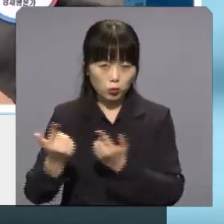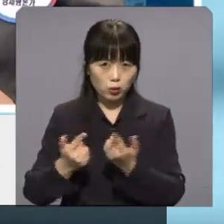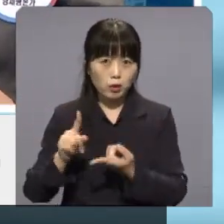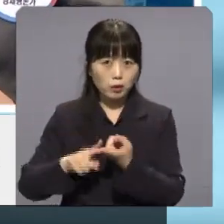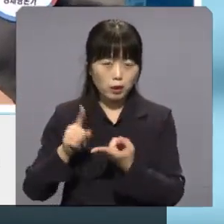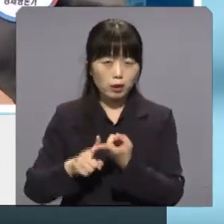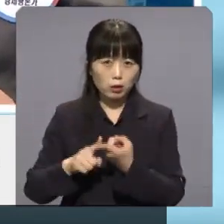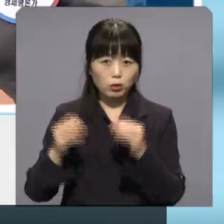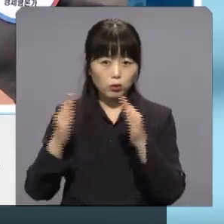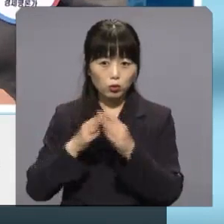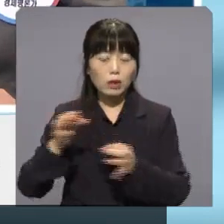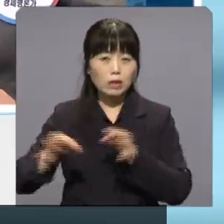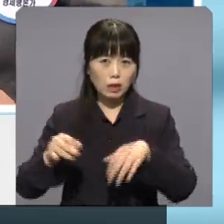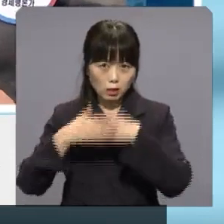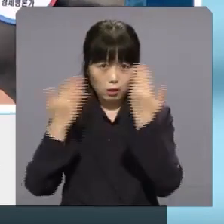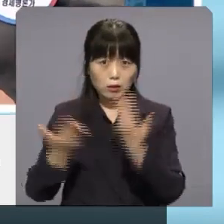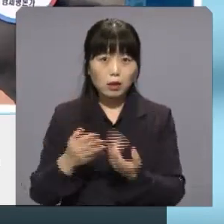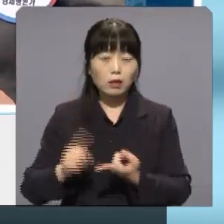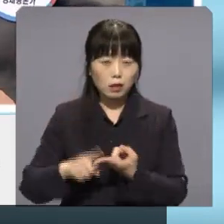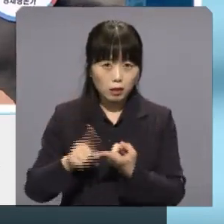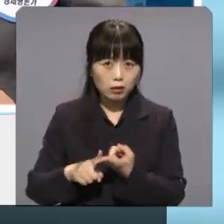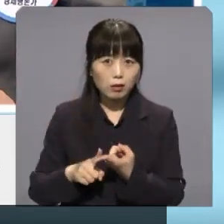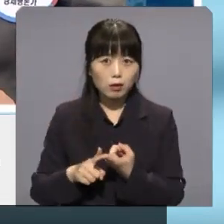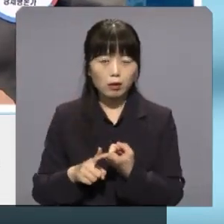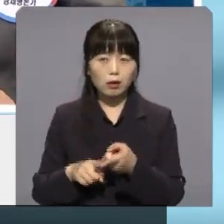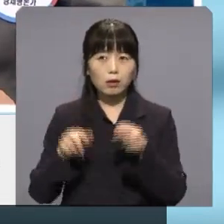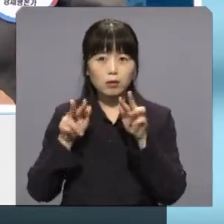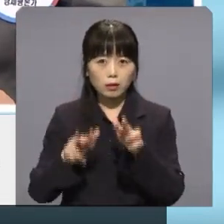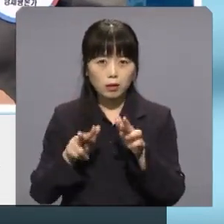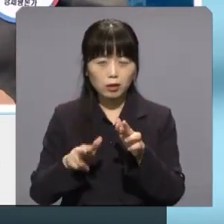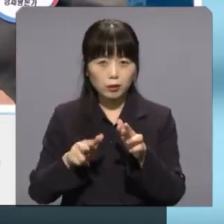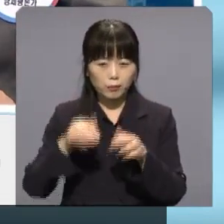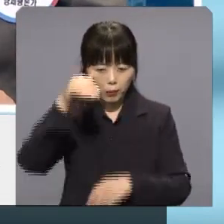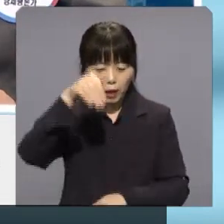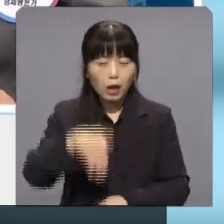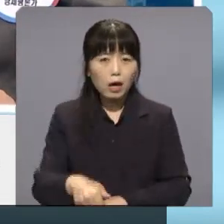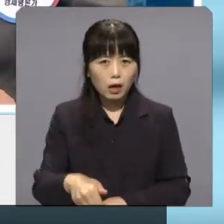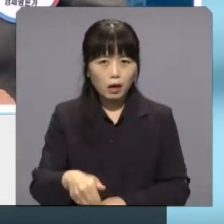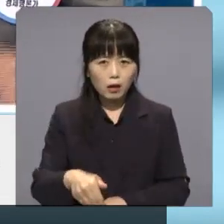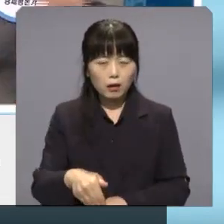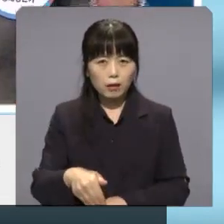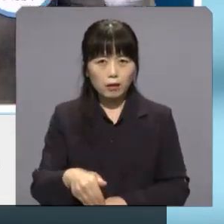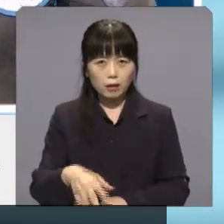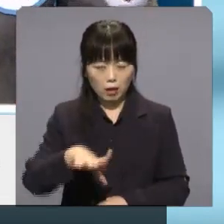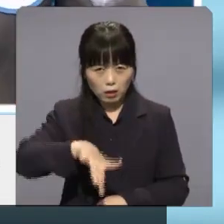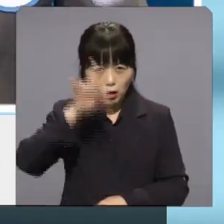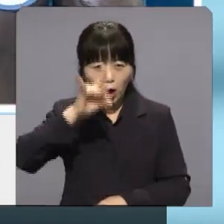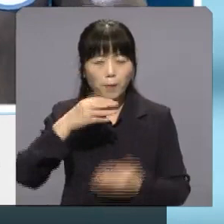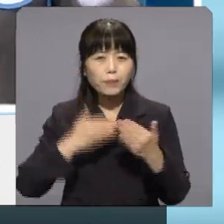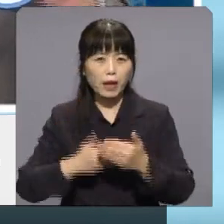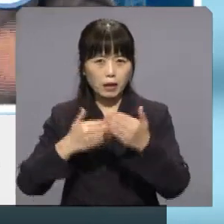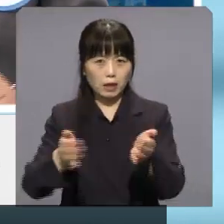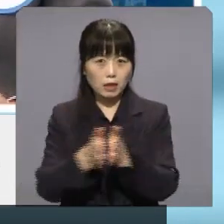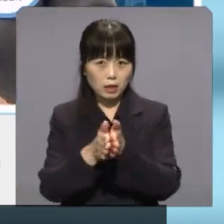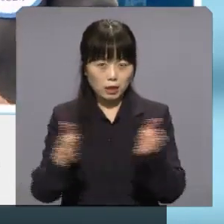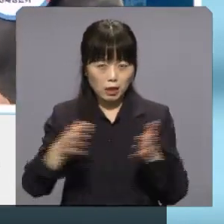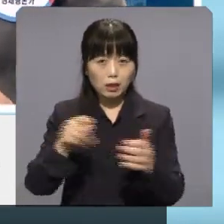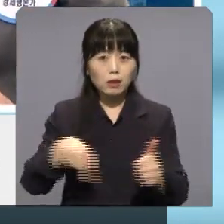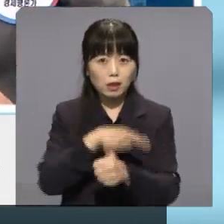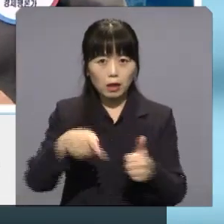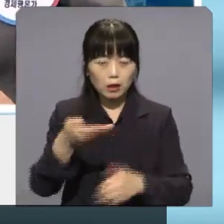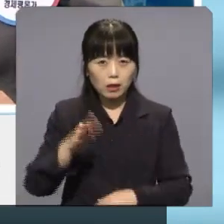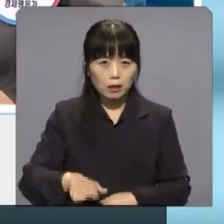책상 전체를 갖다가 사실은 지금 거하라 게 어떤 초기 단계에 접어들어 있는 사회의